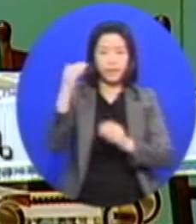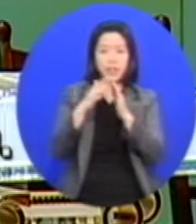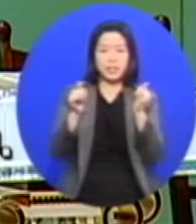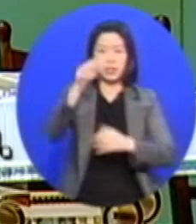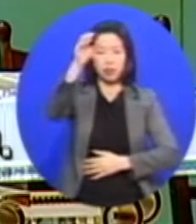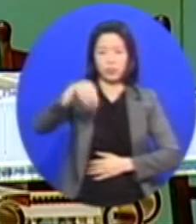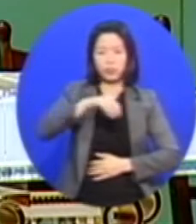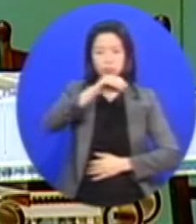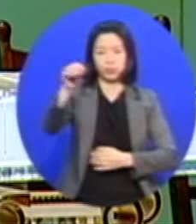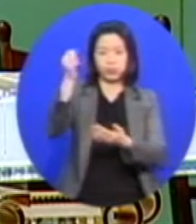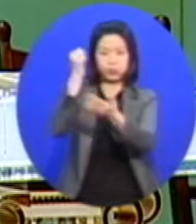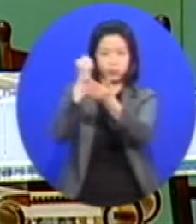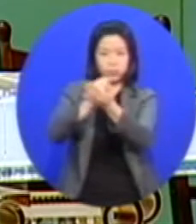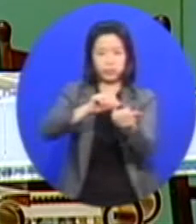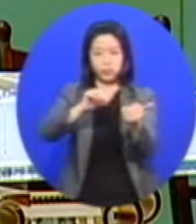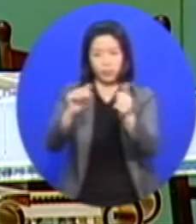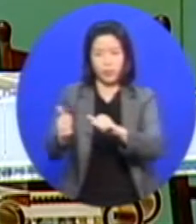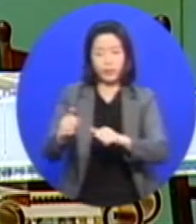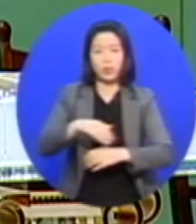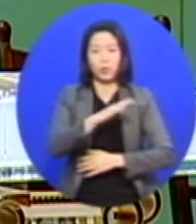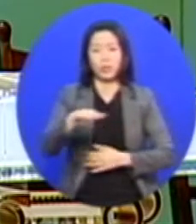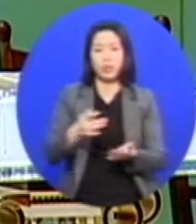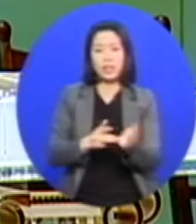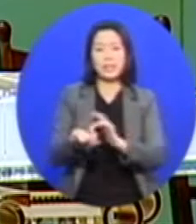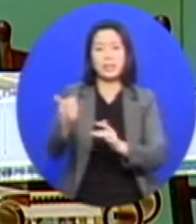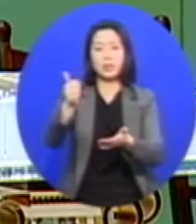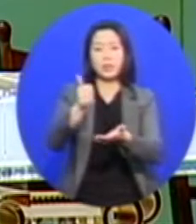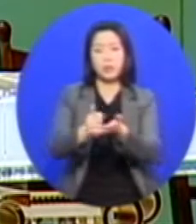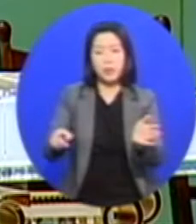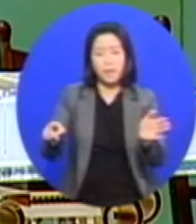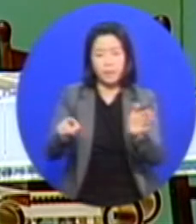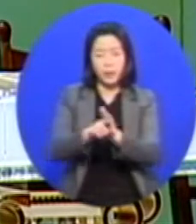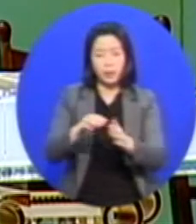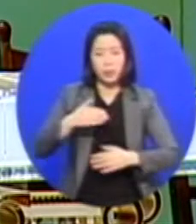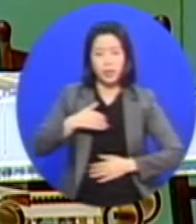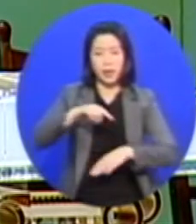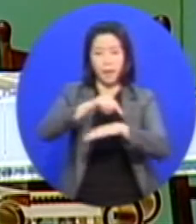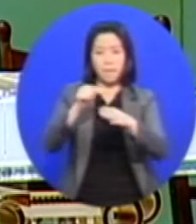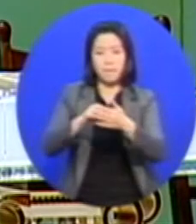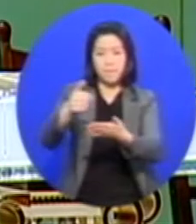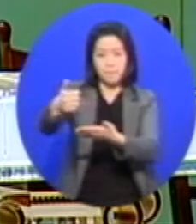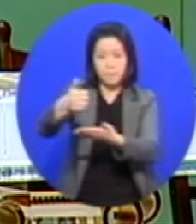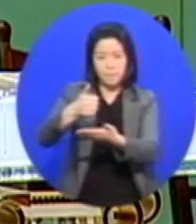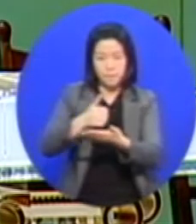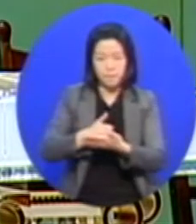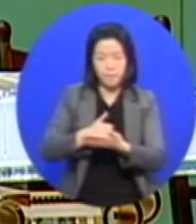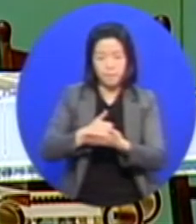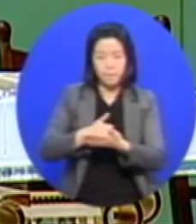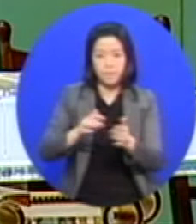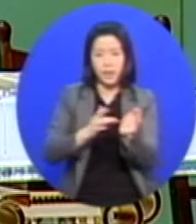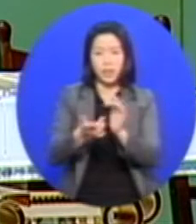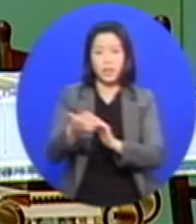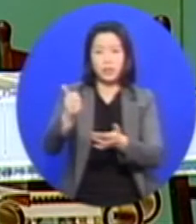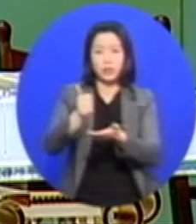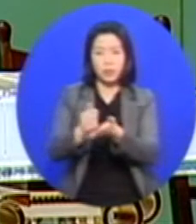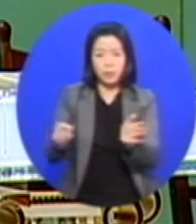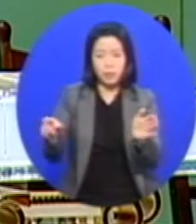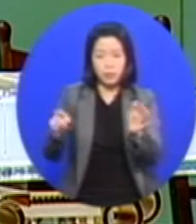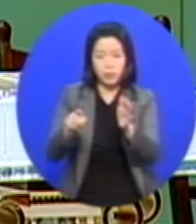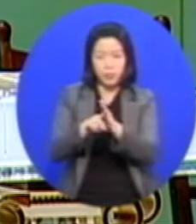죽었어요 우리가 예수님을 믿고 예수님이 내 마음의 오셨어요 예수님을 믿고 우리가